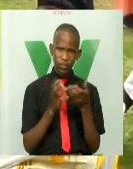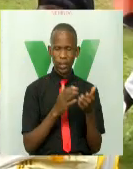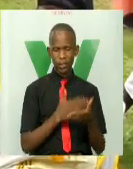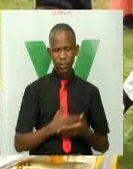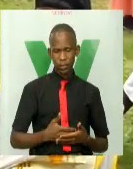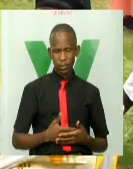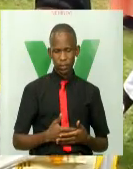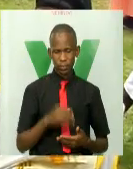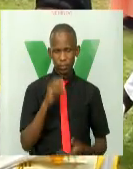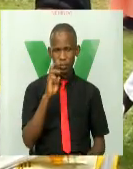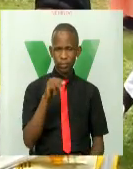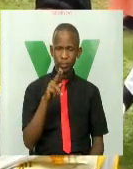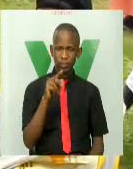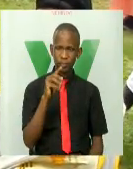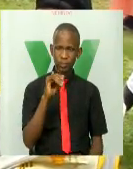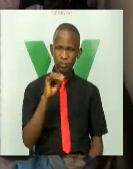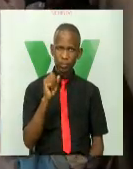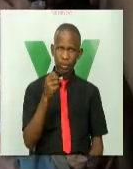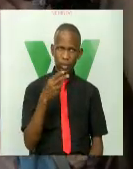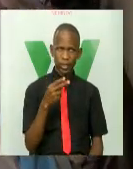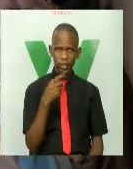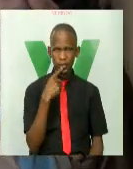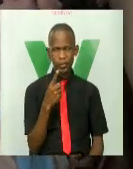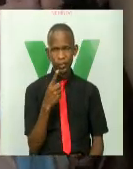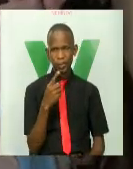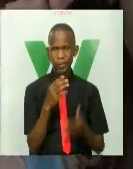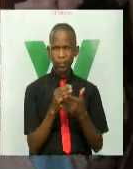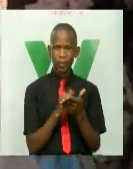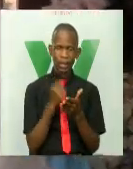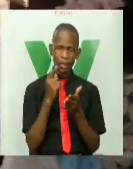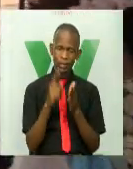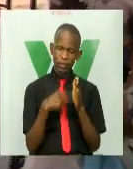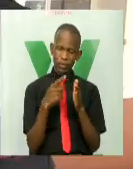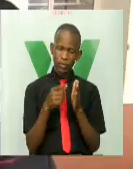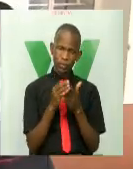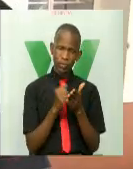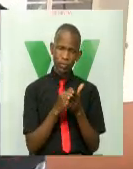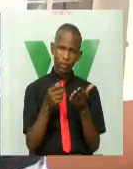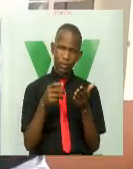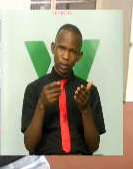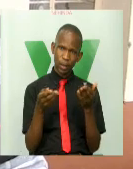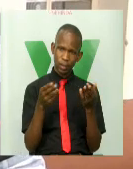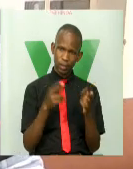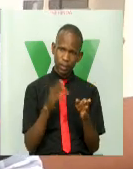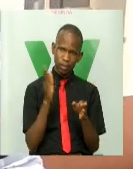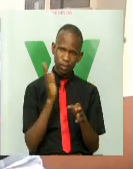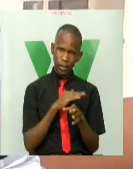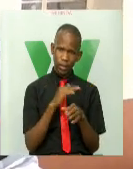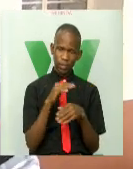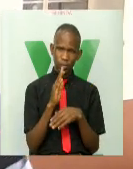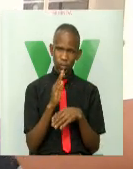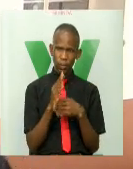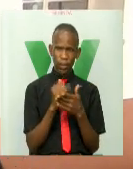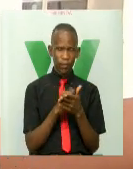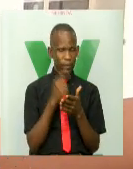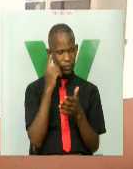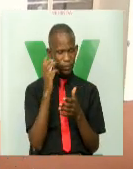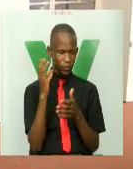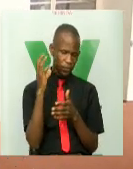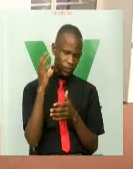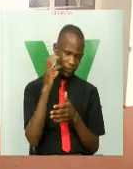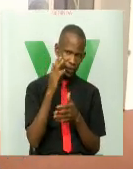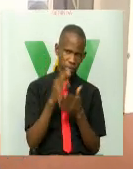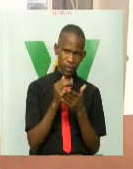City Health Officer ahabwa Mbarara City nagira ngo embereke yongera kubambi cyabagemesereza no kwihaho kujemo kubabire